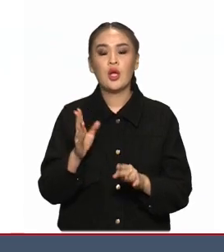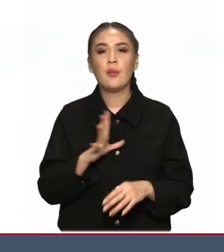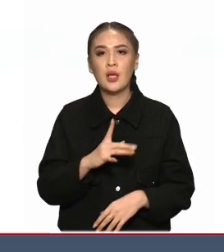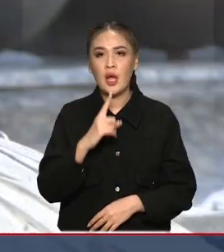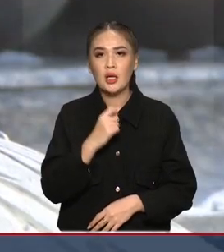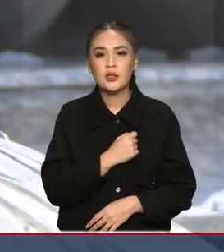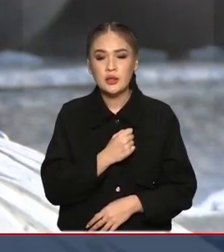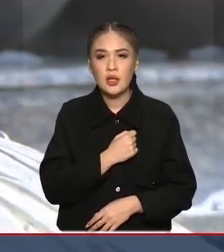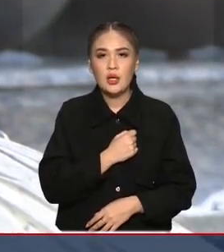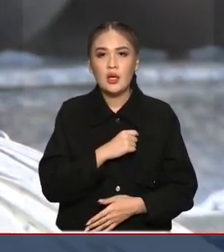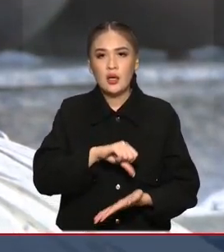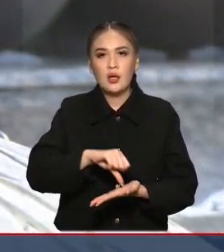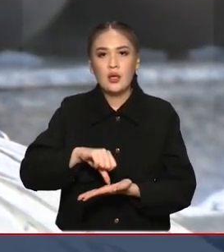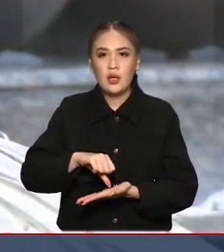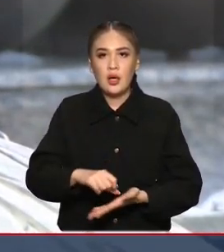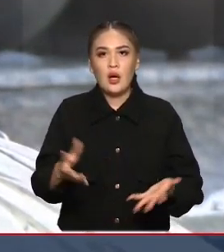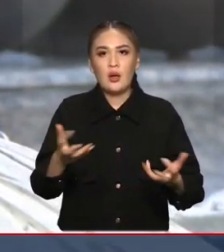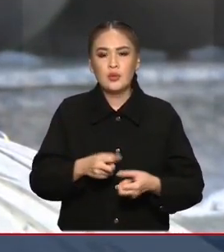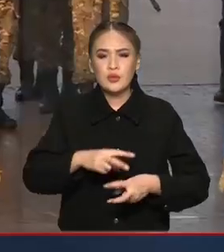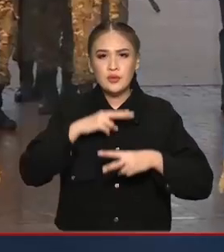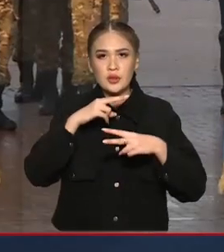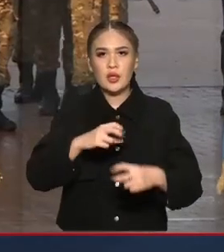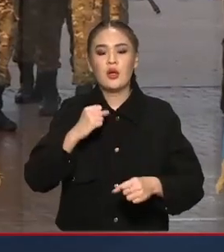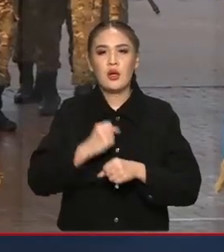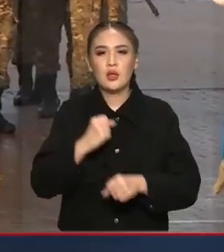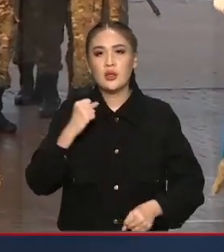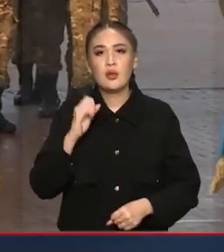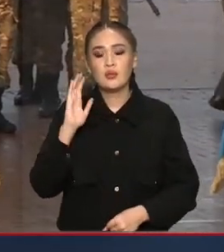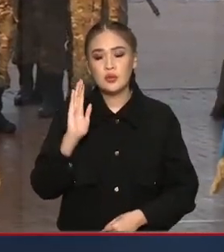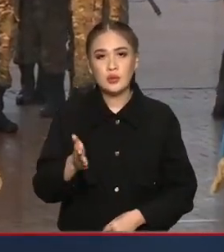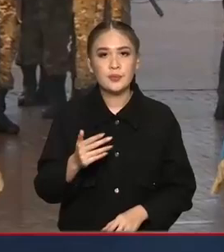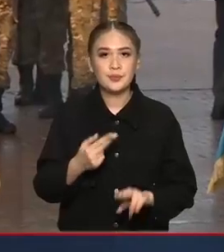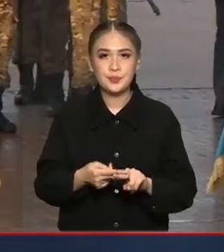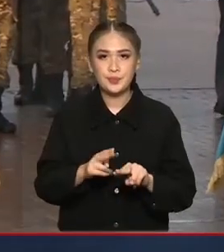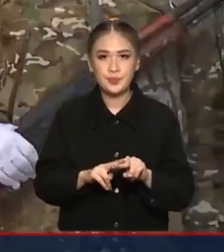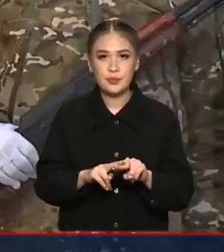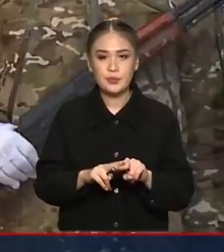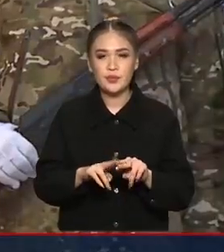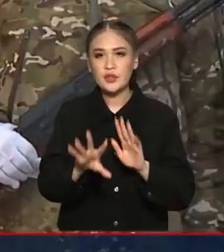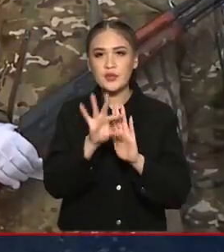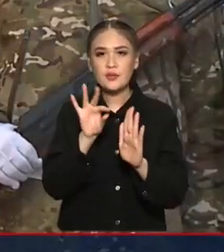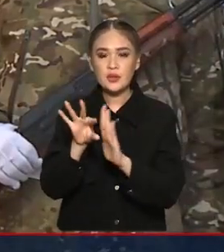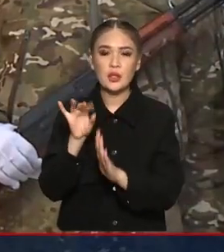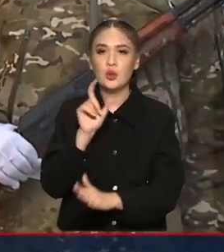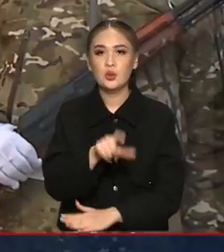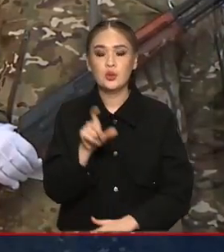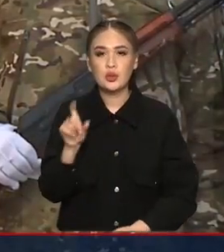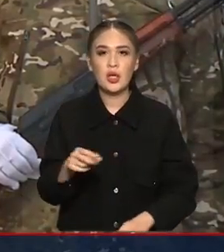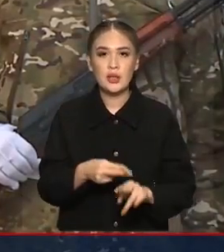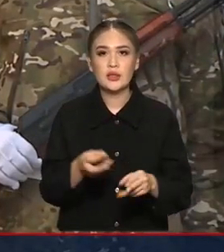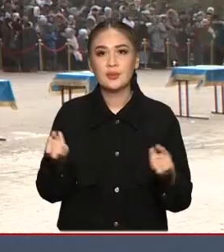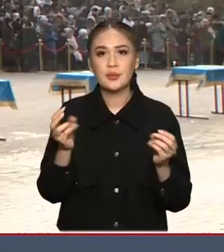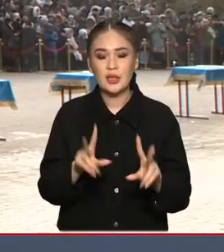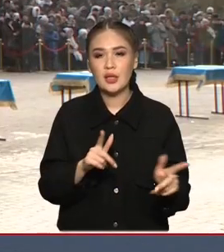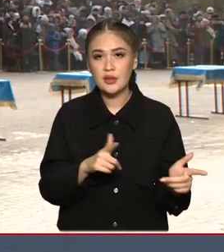ғана қызмет атқарады. Оған қабылдау мұқият әрі қатаң жүргізіледі. Тек сайдың тасындай іріктелген сарбаздар ғана алынады. Абадан азаматтар арнайы